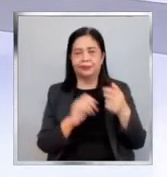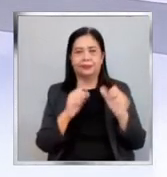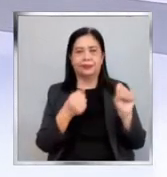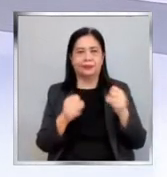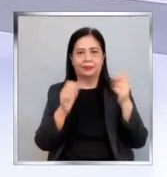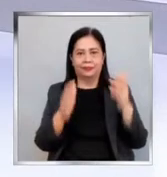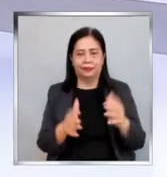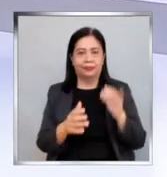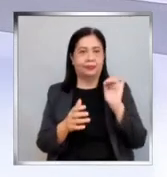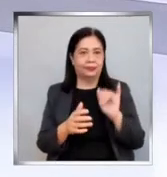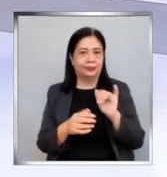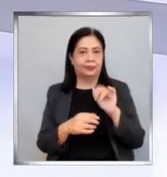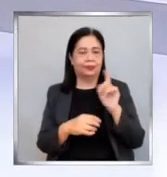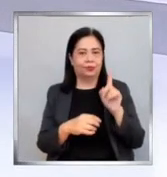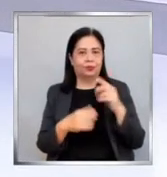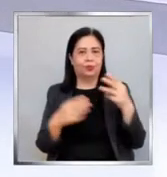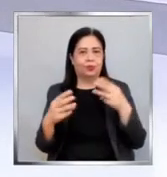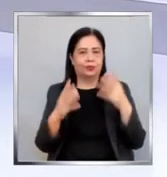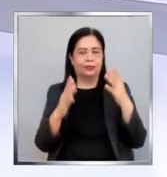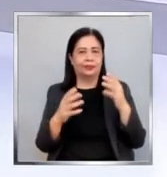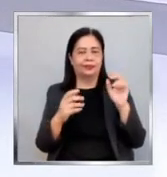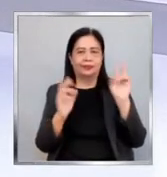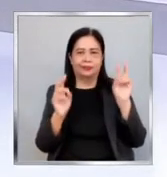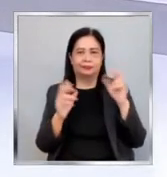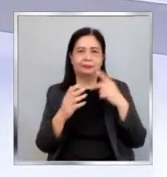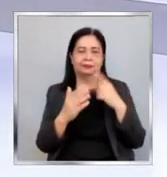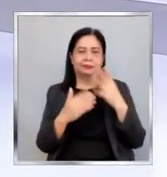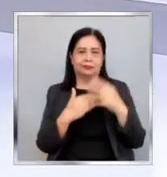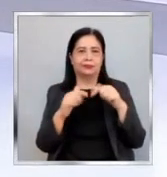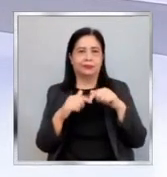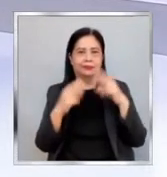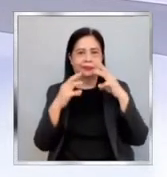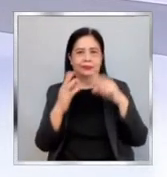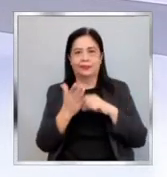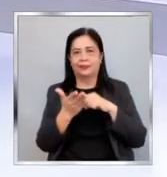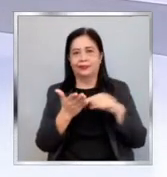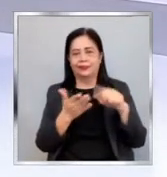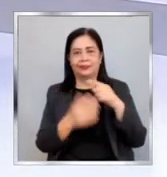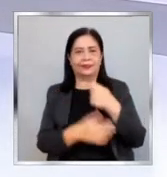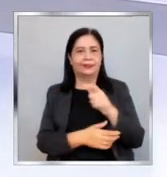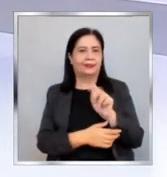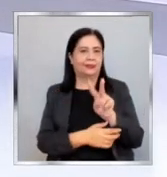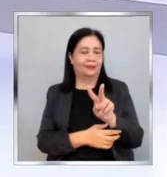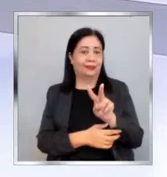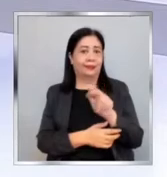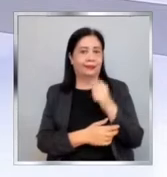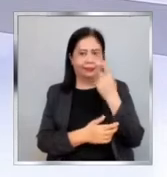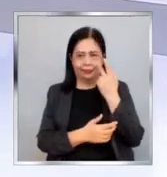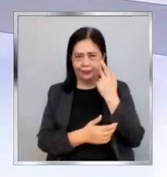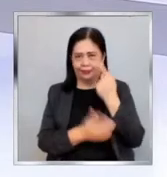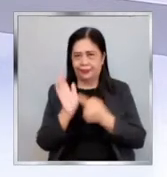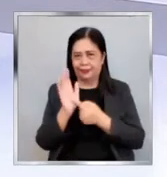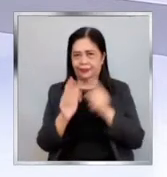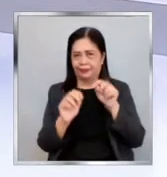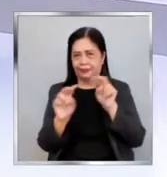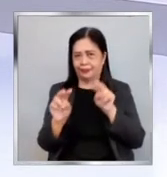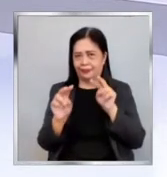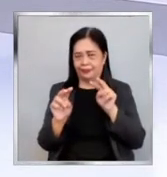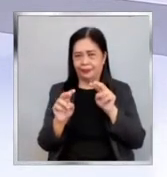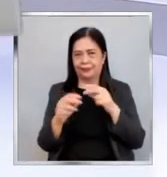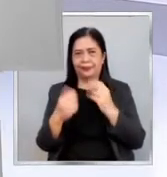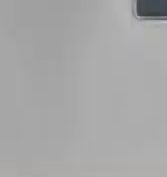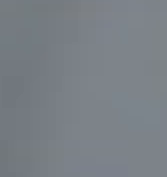ang One Warrior Series Philippines na mapapanood na ngayong Linggo sa GTV. Ang pasilip sa mga dapat abangan sa pag-timeout ni